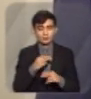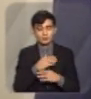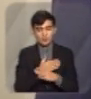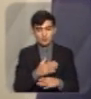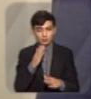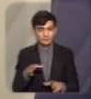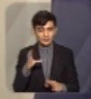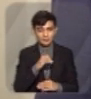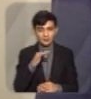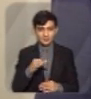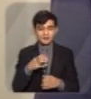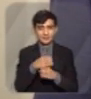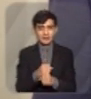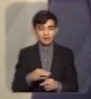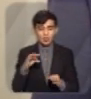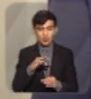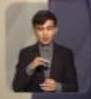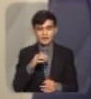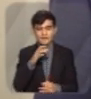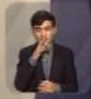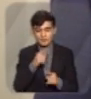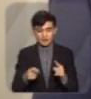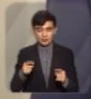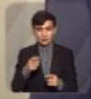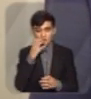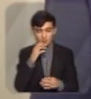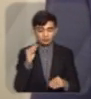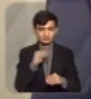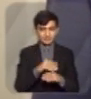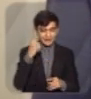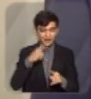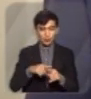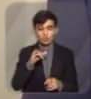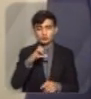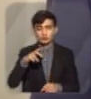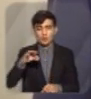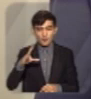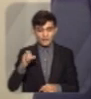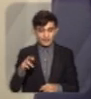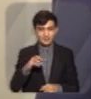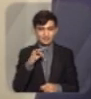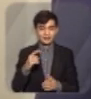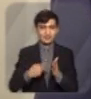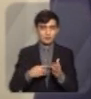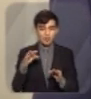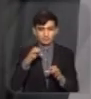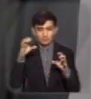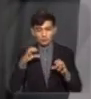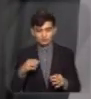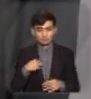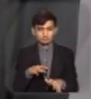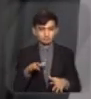чтобы сократить максимально сроки выдачи технических условий и привести их в соответствие с требованиями действующего